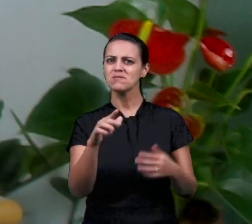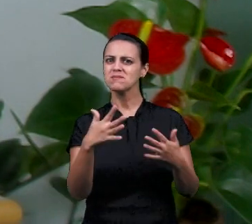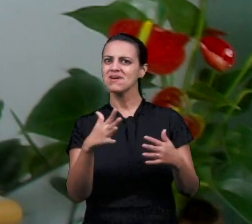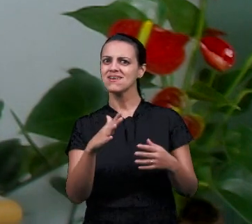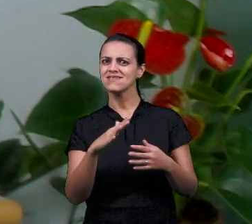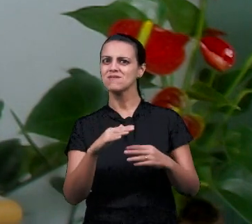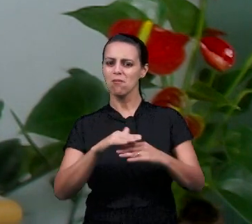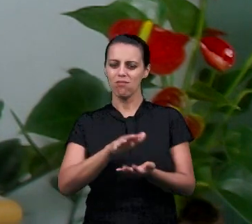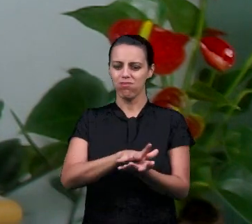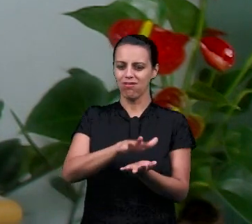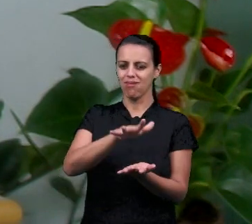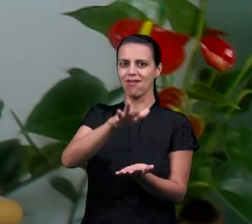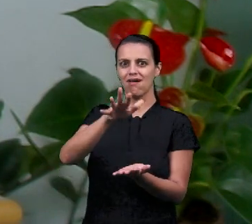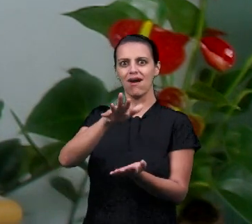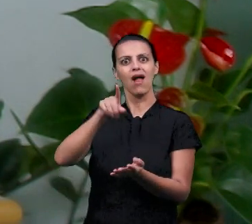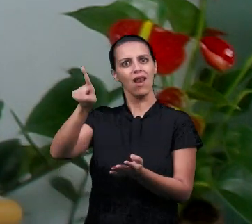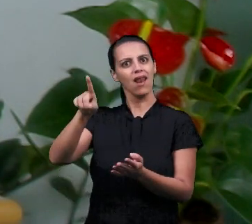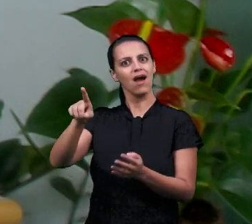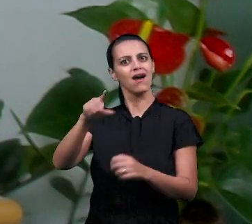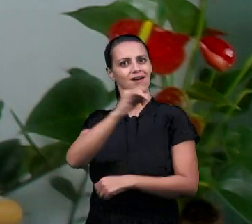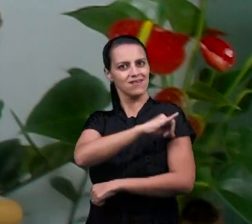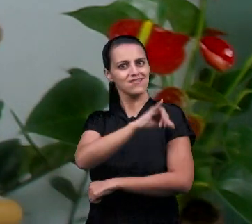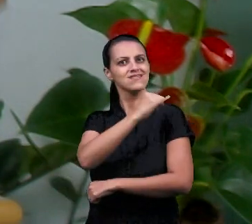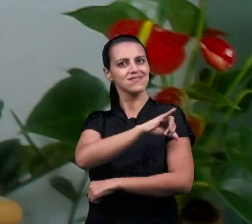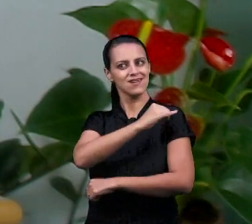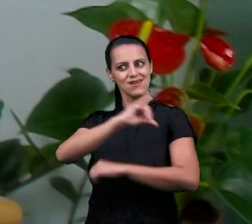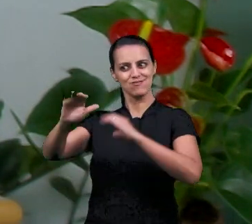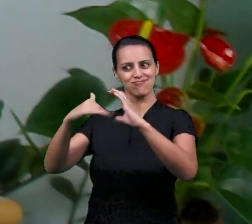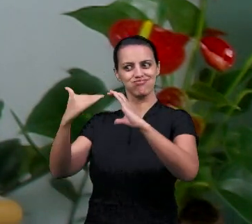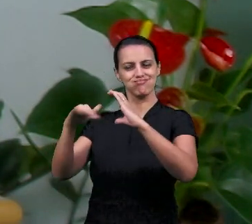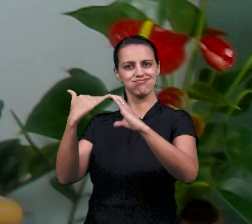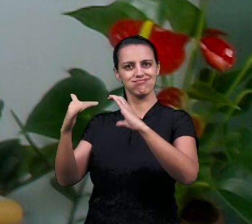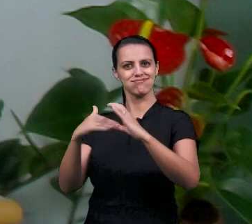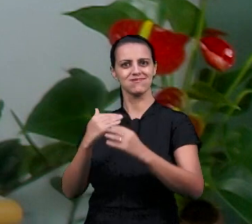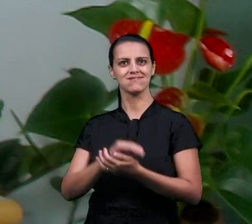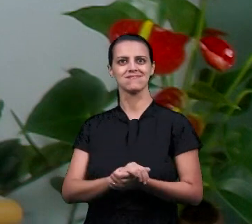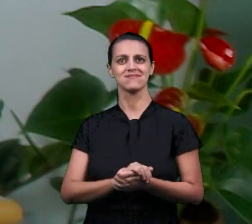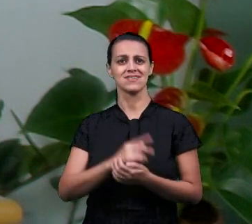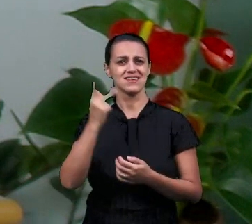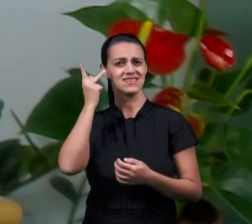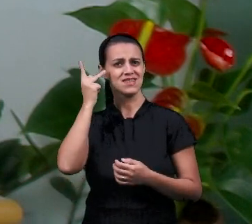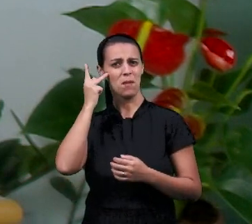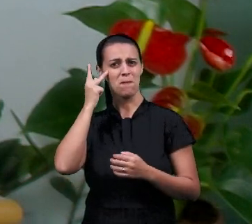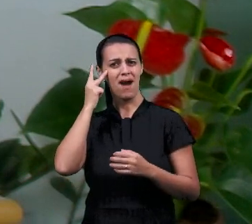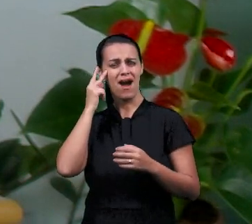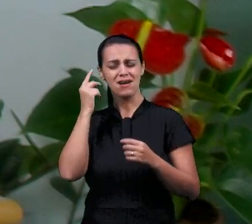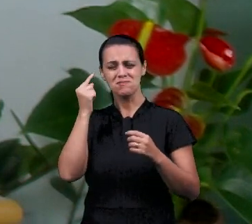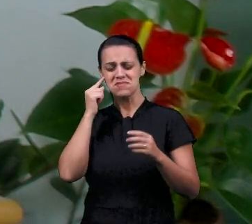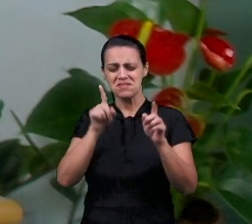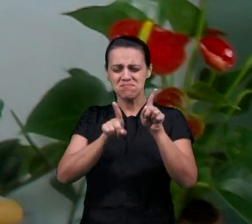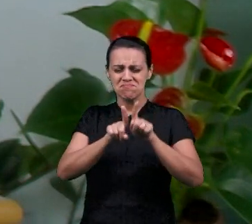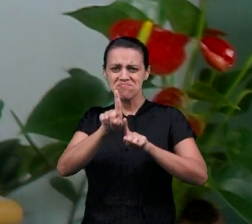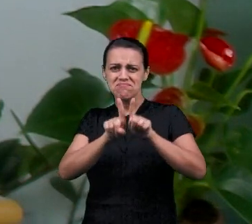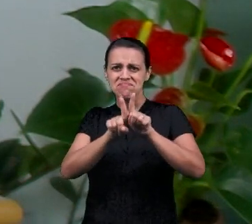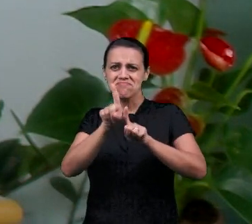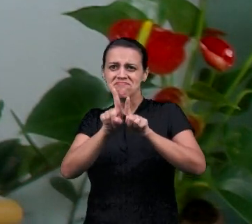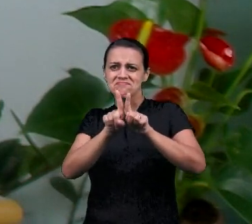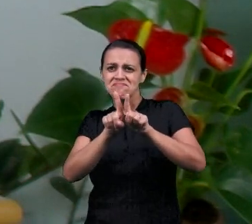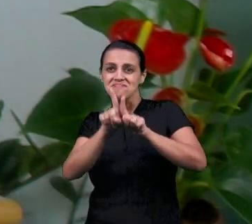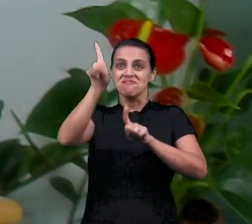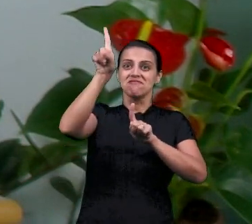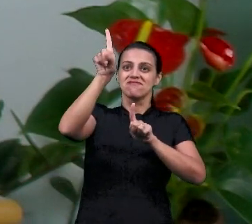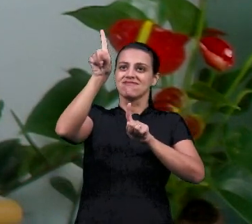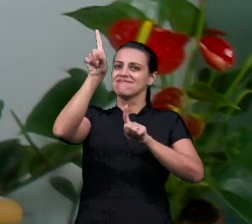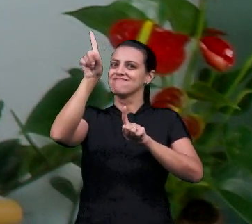2040 participations venues seulement de l'État de Rio de Janeiro. L'État de São Paulo a commencé à courir, mais n'a pas